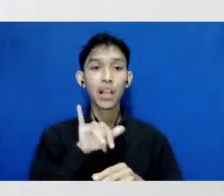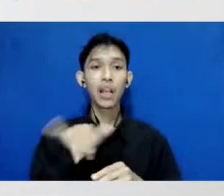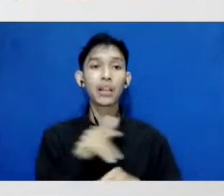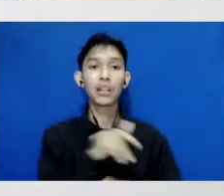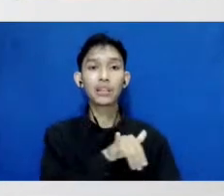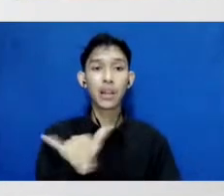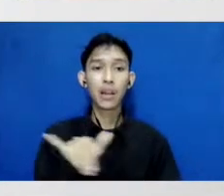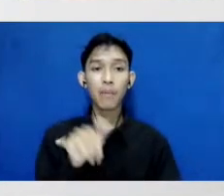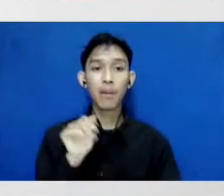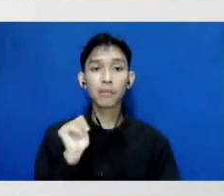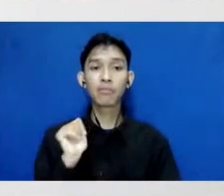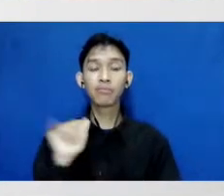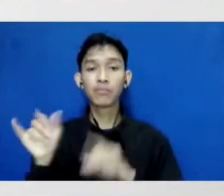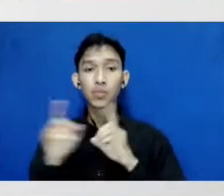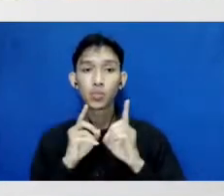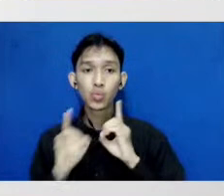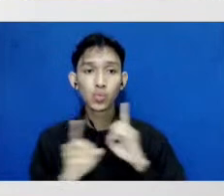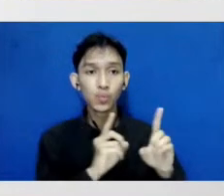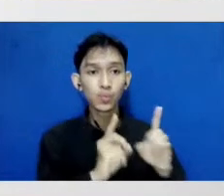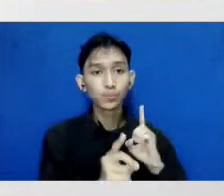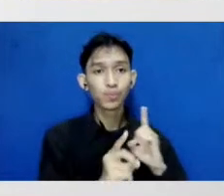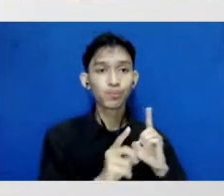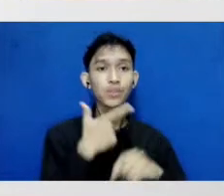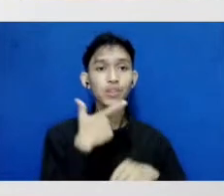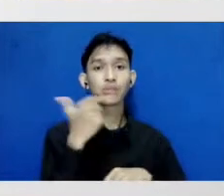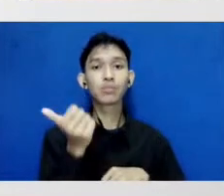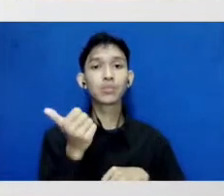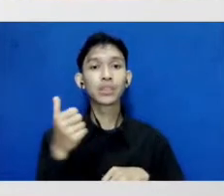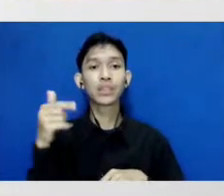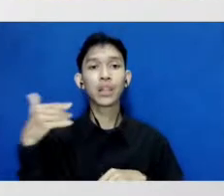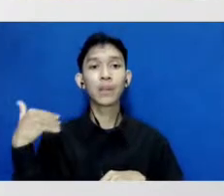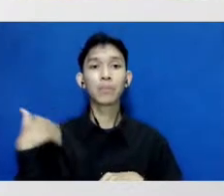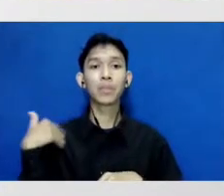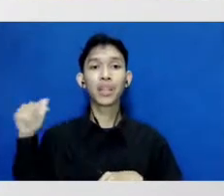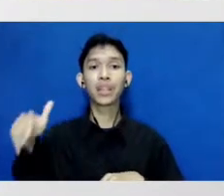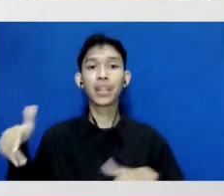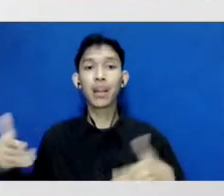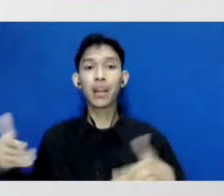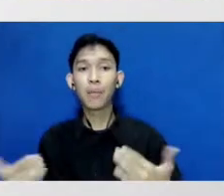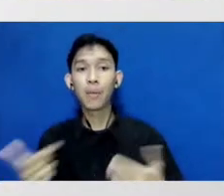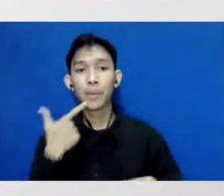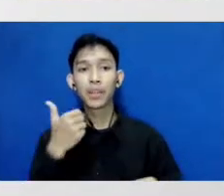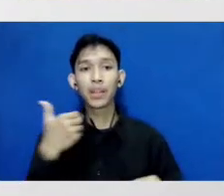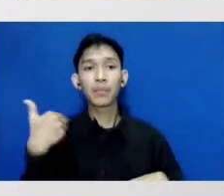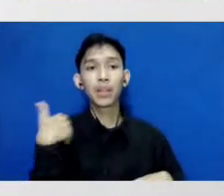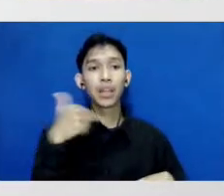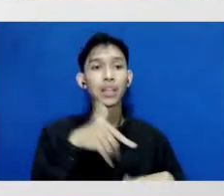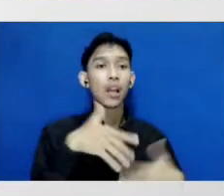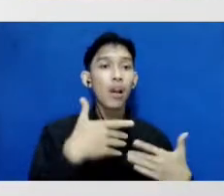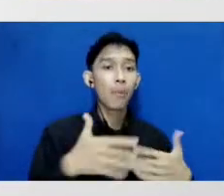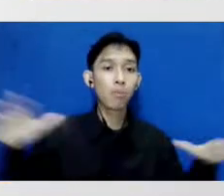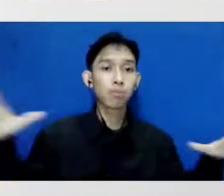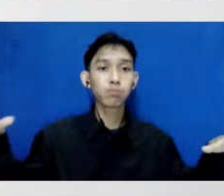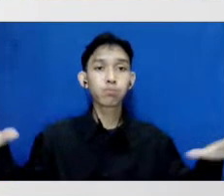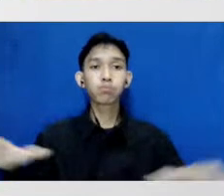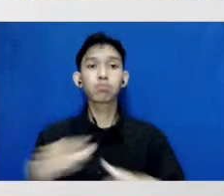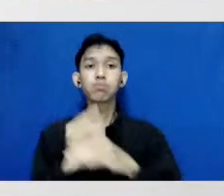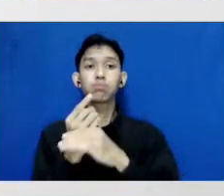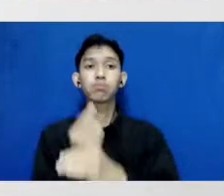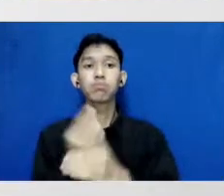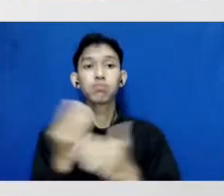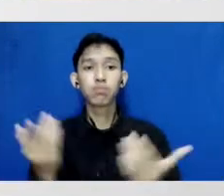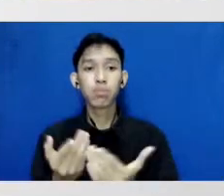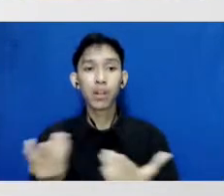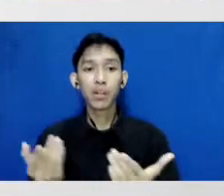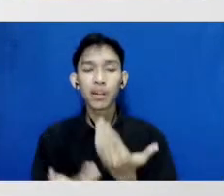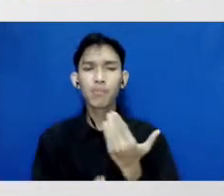sama-sama mendiskusikan apa kepentingan pihak ini, apa kepentingan pihak ini, bagaimana menyatukannya. Walaupun ini adalah proses yang